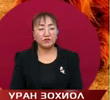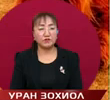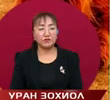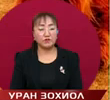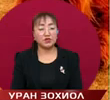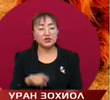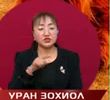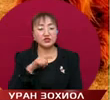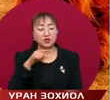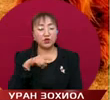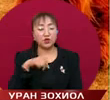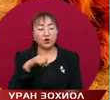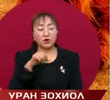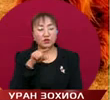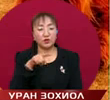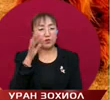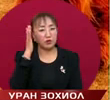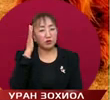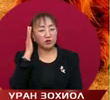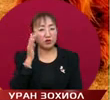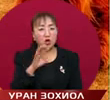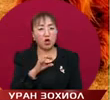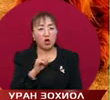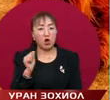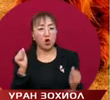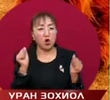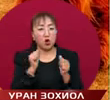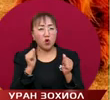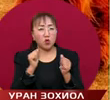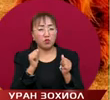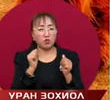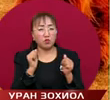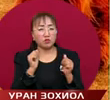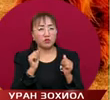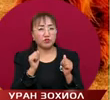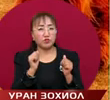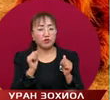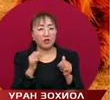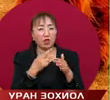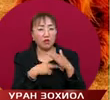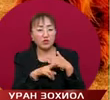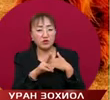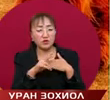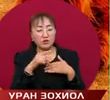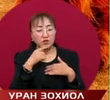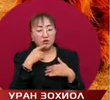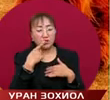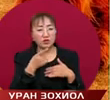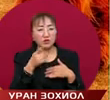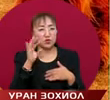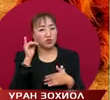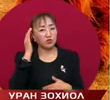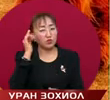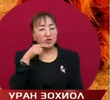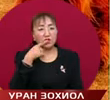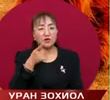Чи байсан бол зуднаар алга болсон хэмээн томжиргүйхэн хэлж байгаа хүнд юу гэж хэлэх байсан бэ? Нэгдлийн төлөөлөгч хүүхдийн